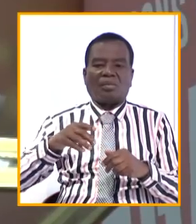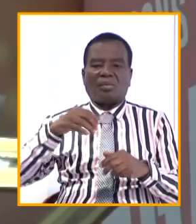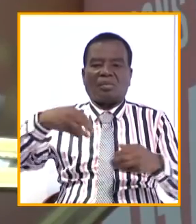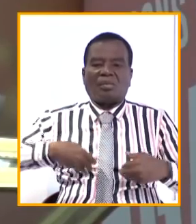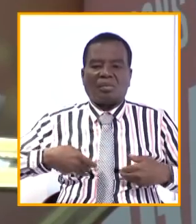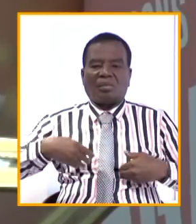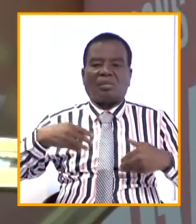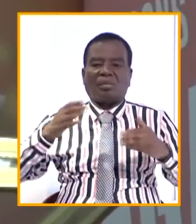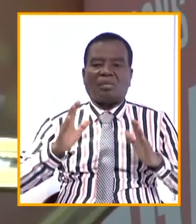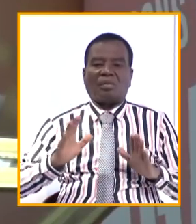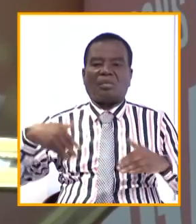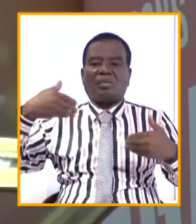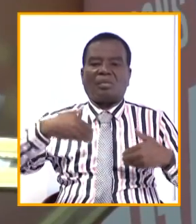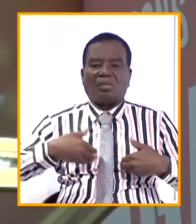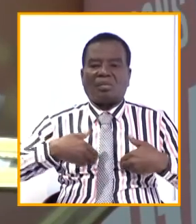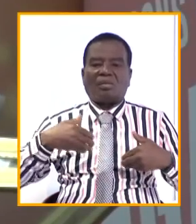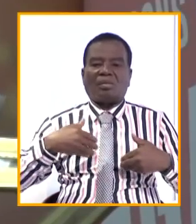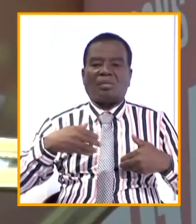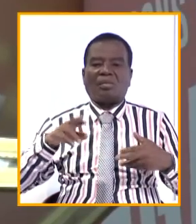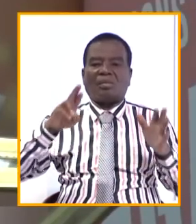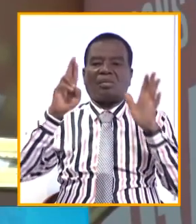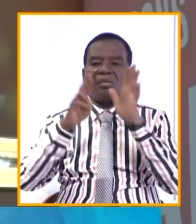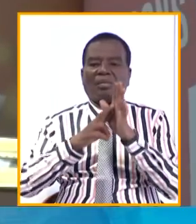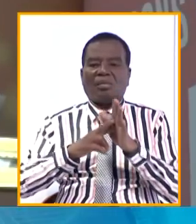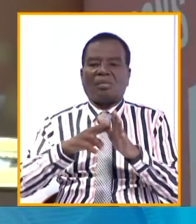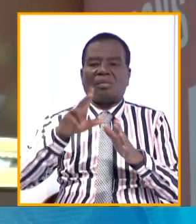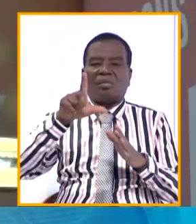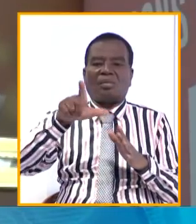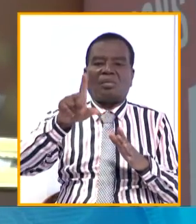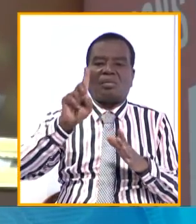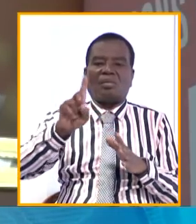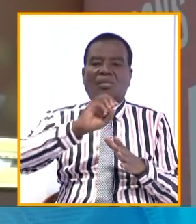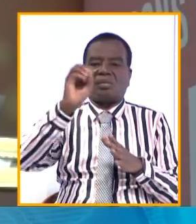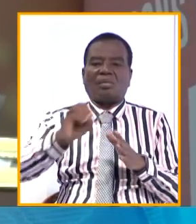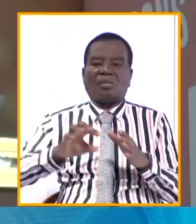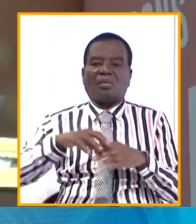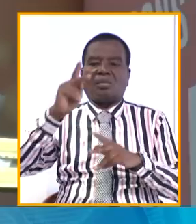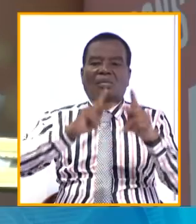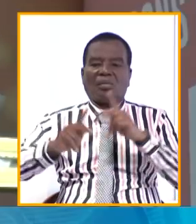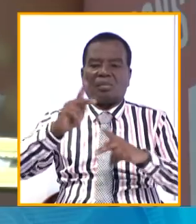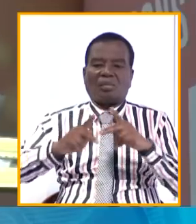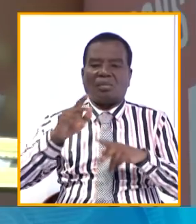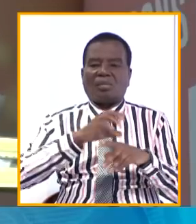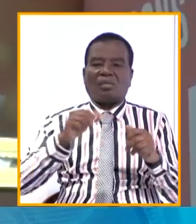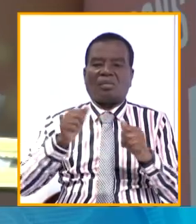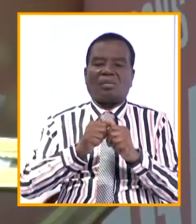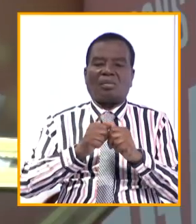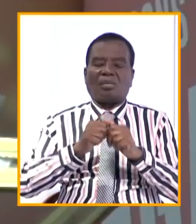adolescents et les jeunes représentent 21% de la population des personnes vivant avec le